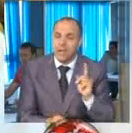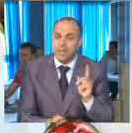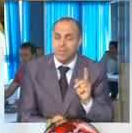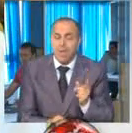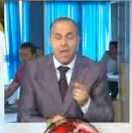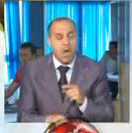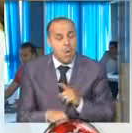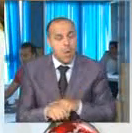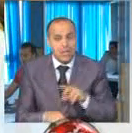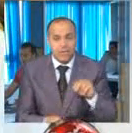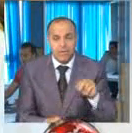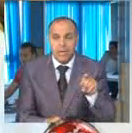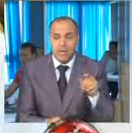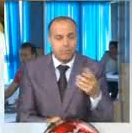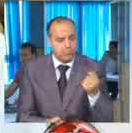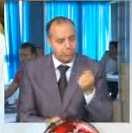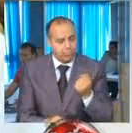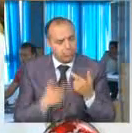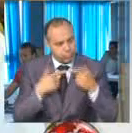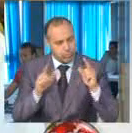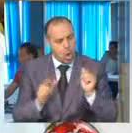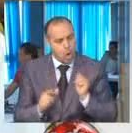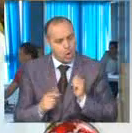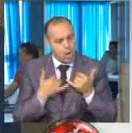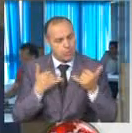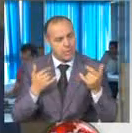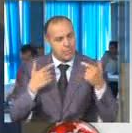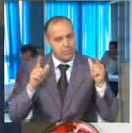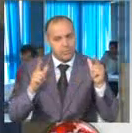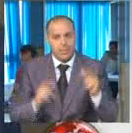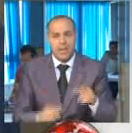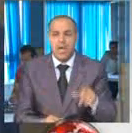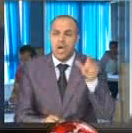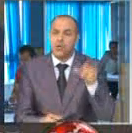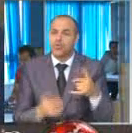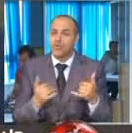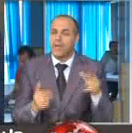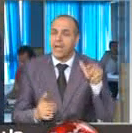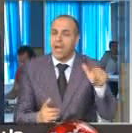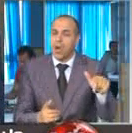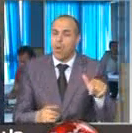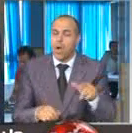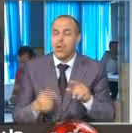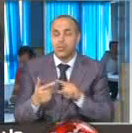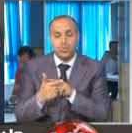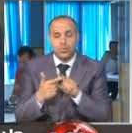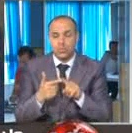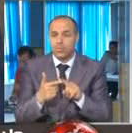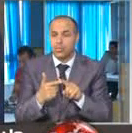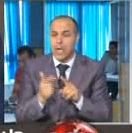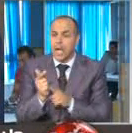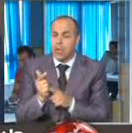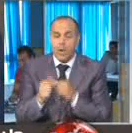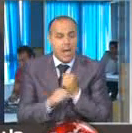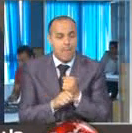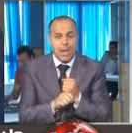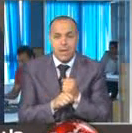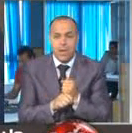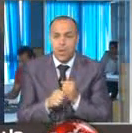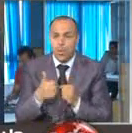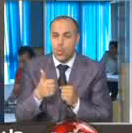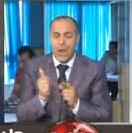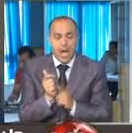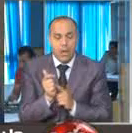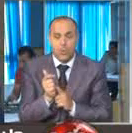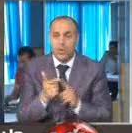نفس الوقت يتمسك باستقلالية وسائل الإعلام وبحرية الصحافة. الصحفي لديه معيارين أساسيين في العمل، وهو المعيار